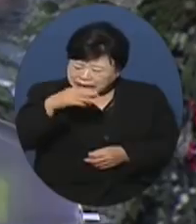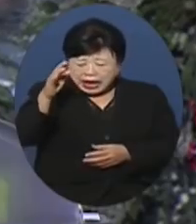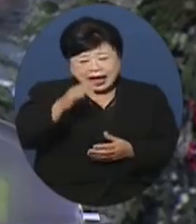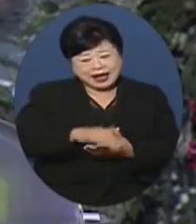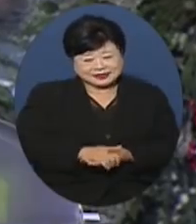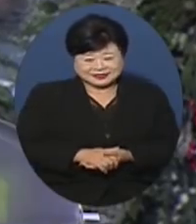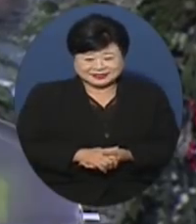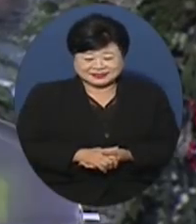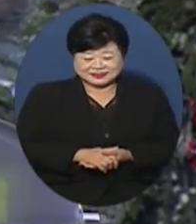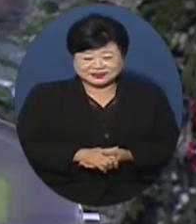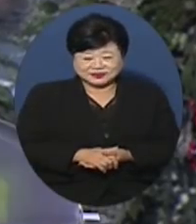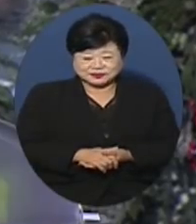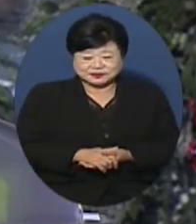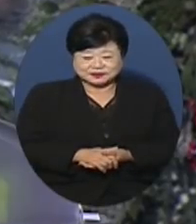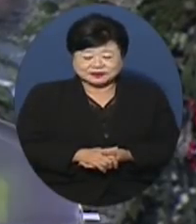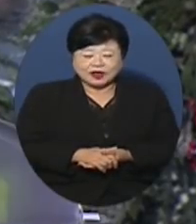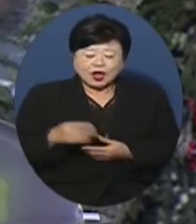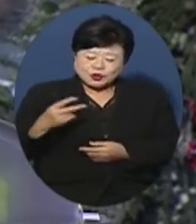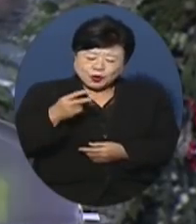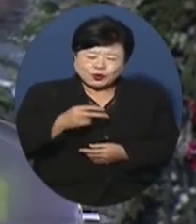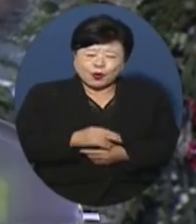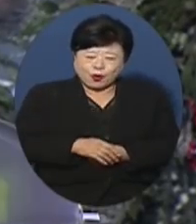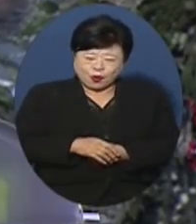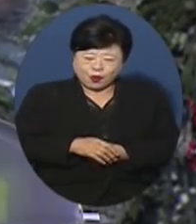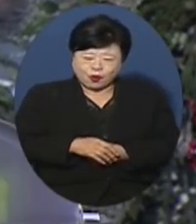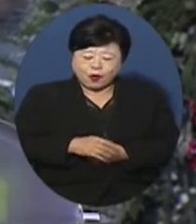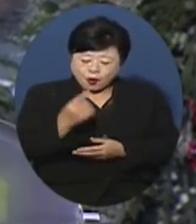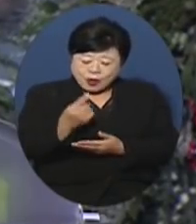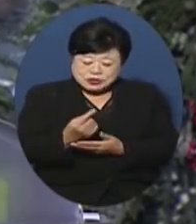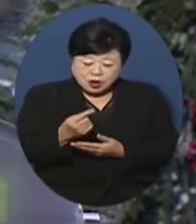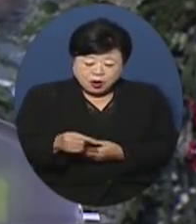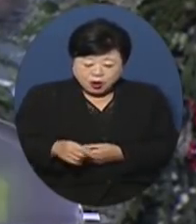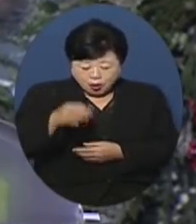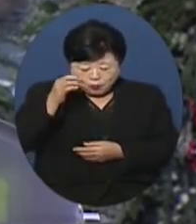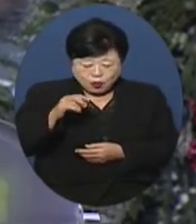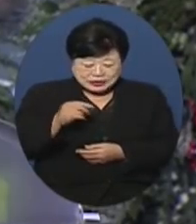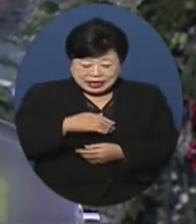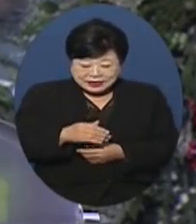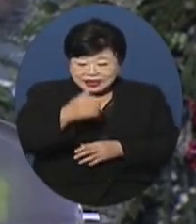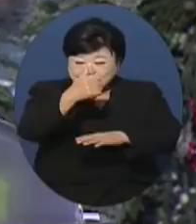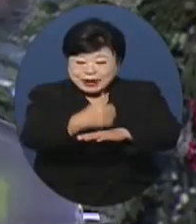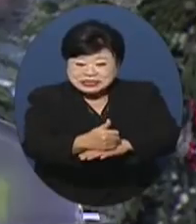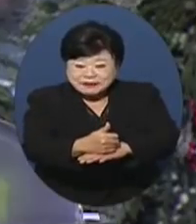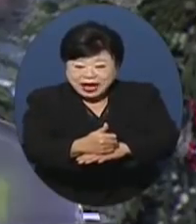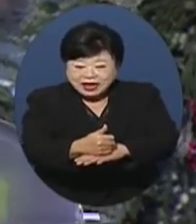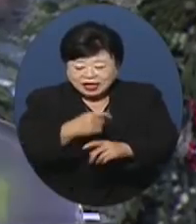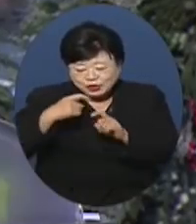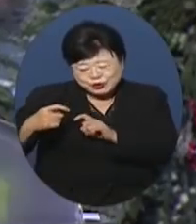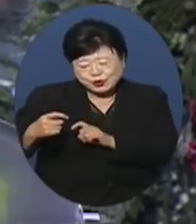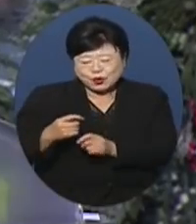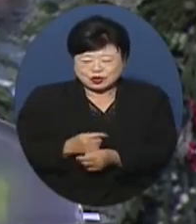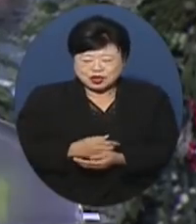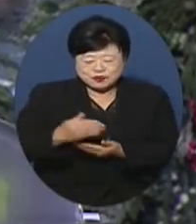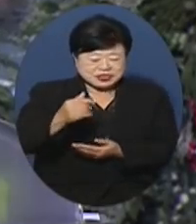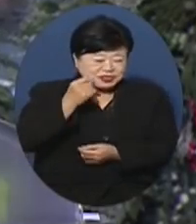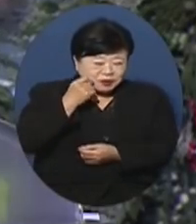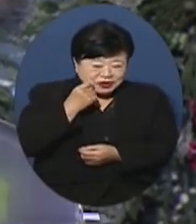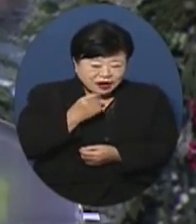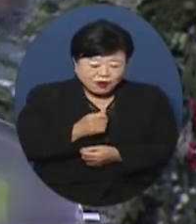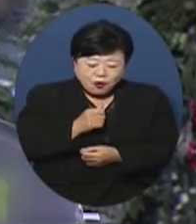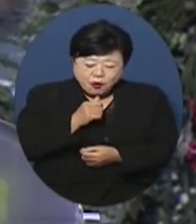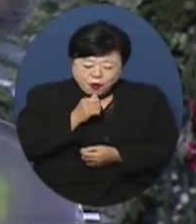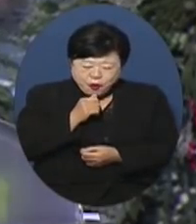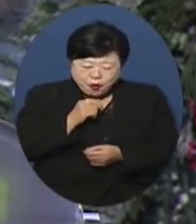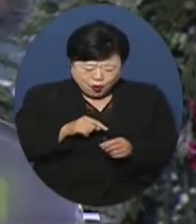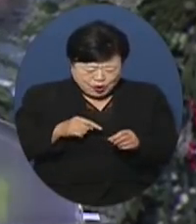지나갑니다. 그렇게 몇 번을 지나가고 난 다음엔 결국은 유혹을 이기지 못해서